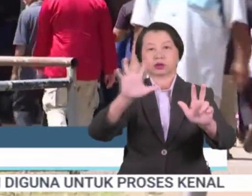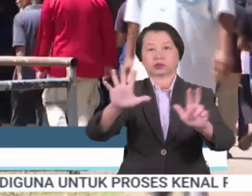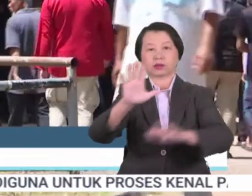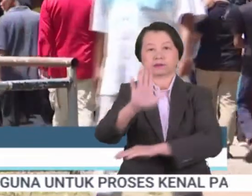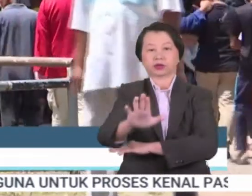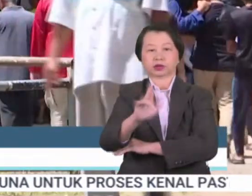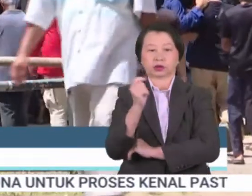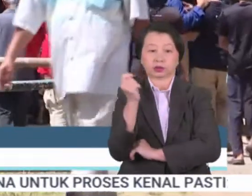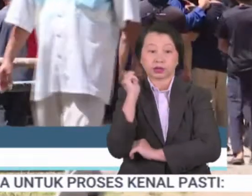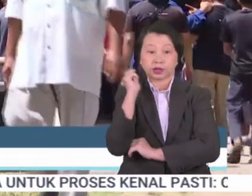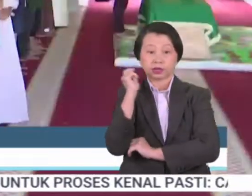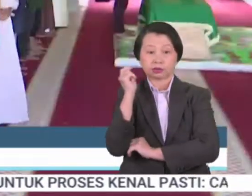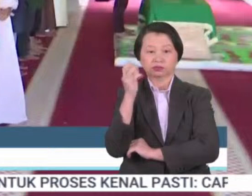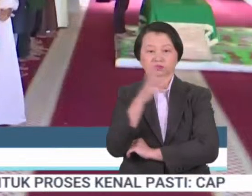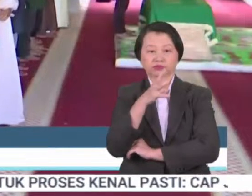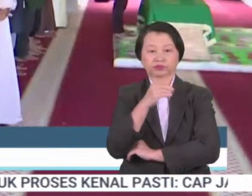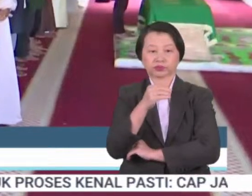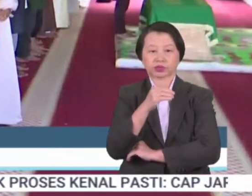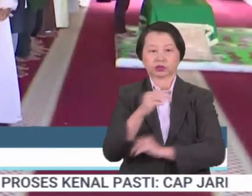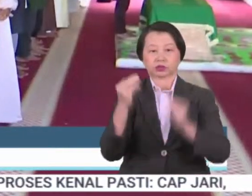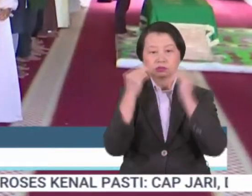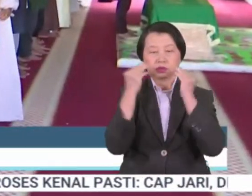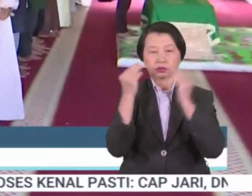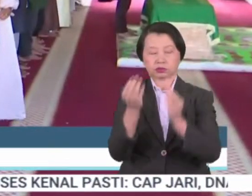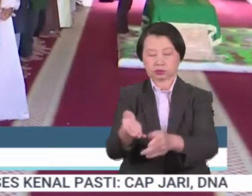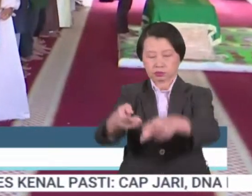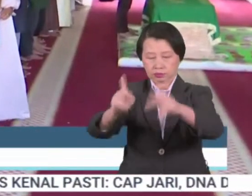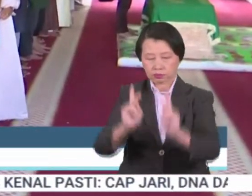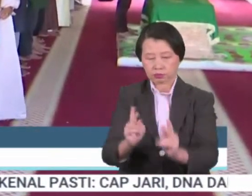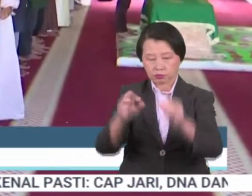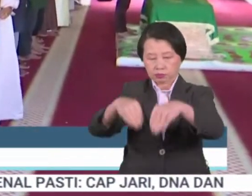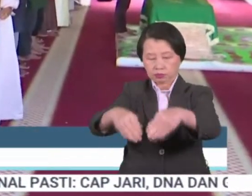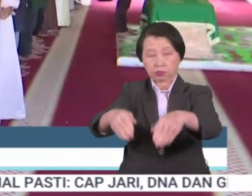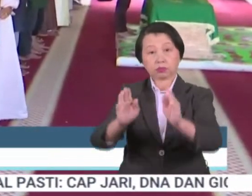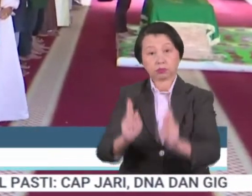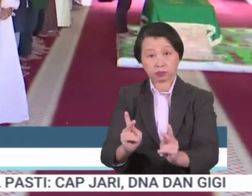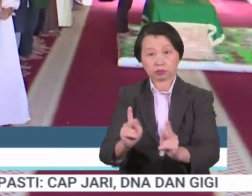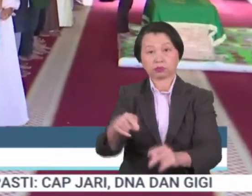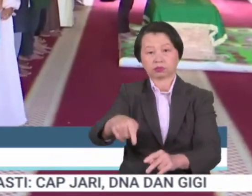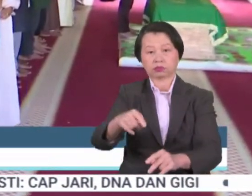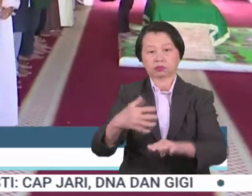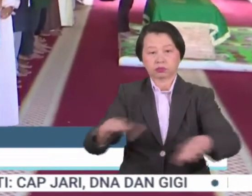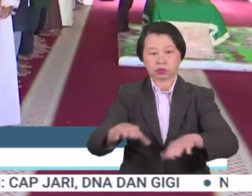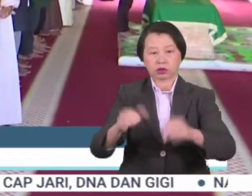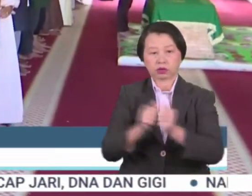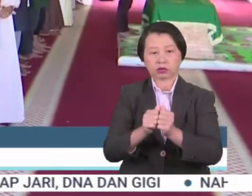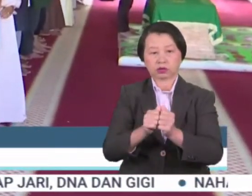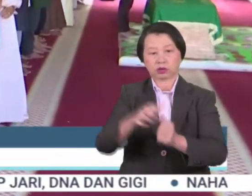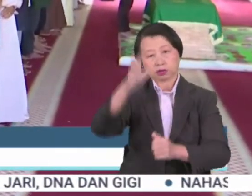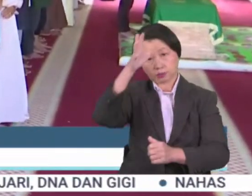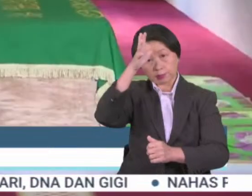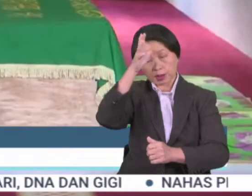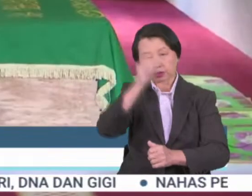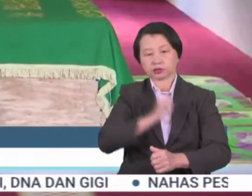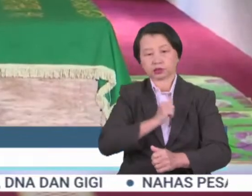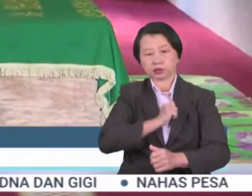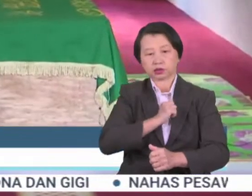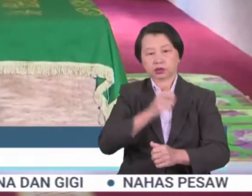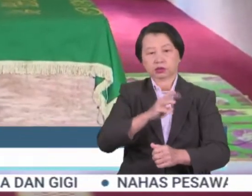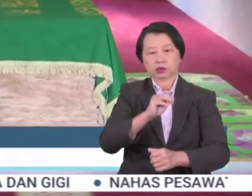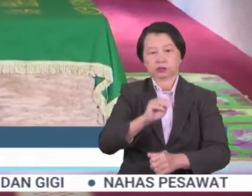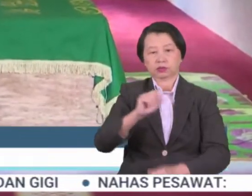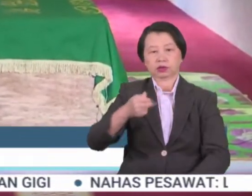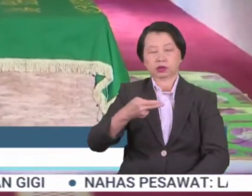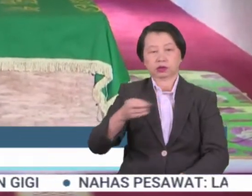Min petang tadi Majlis pengumian itu telah dihari oleh Allah ayaraham sendiri iaitu Muhammad